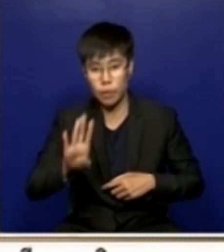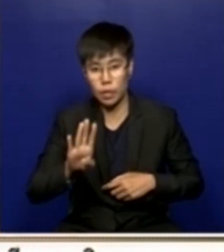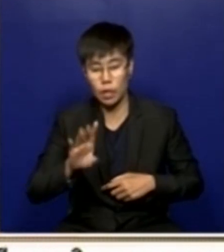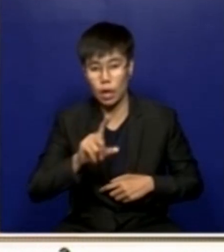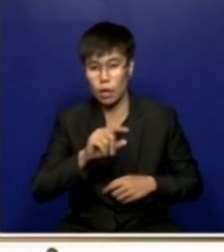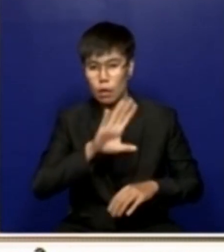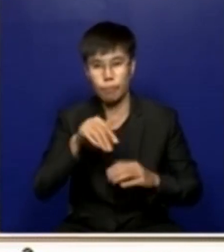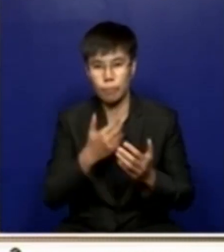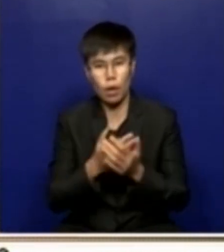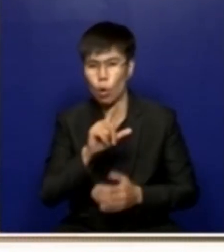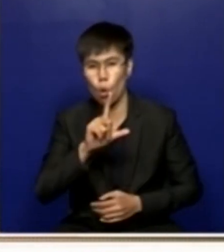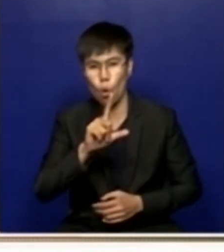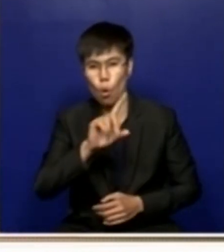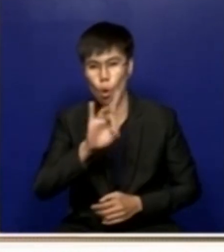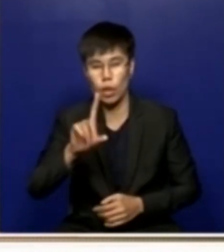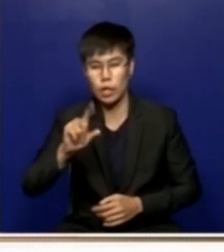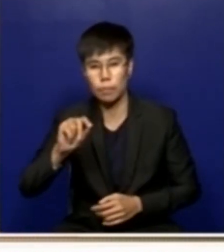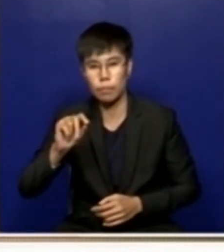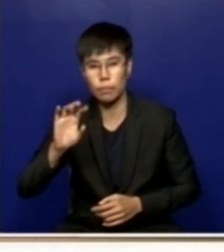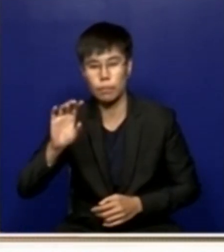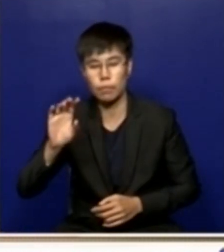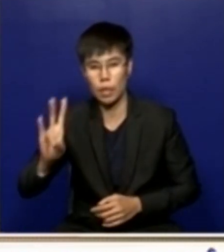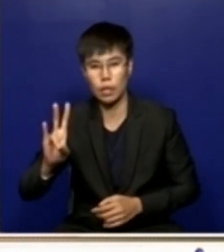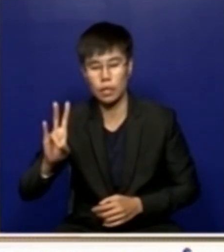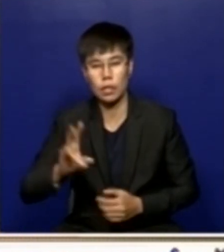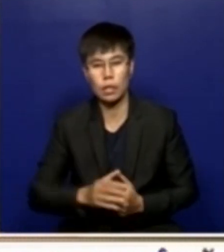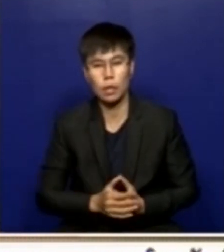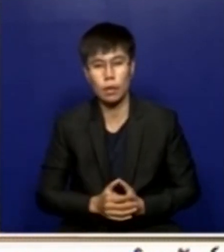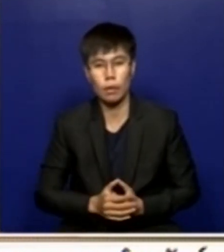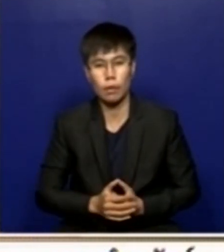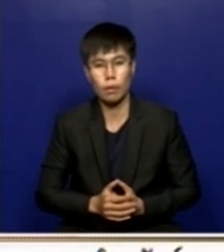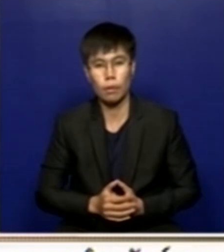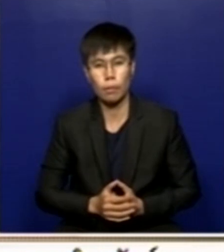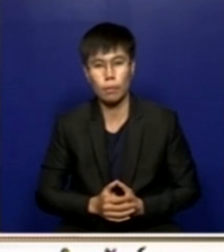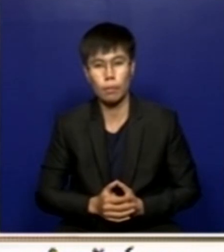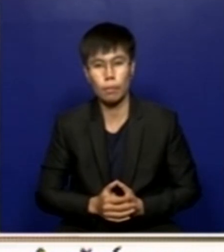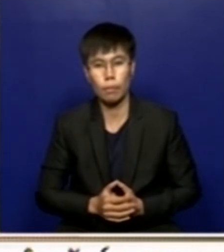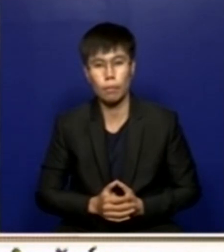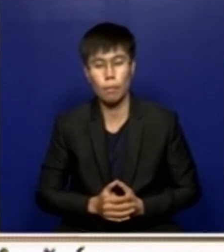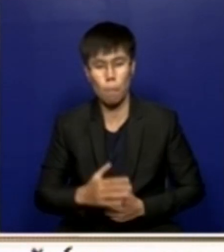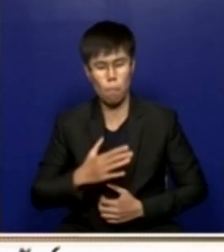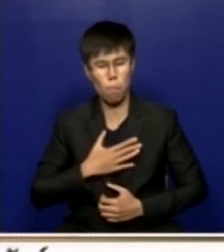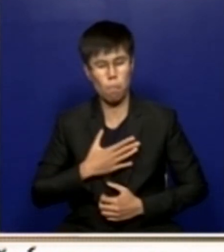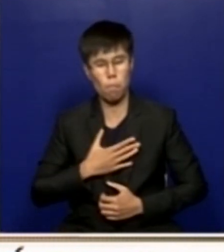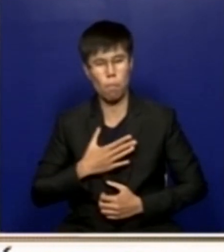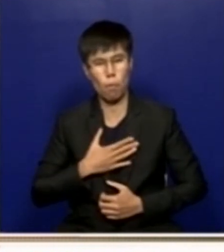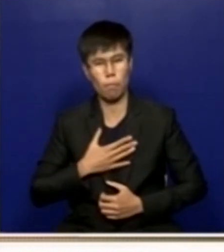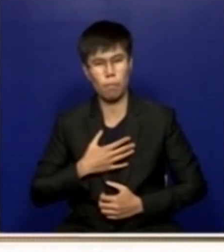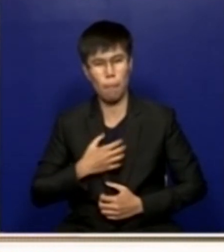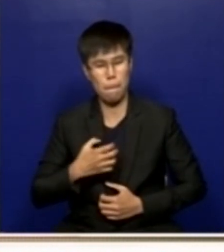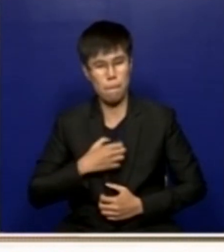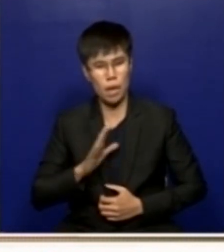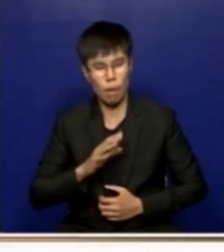127สิงห์คือองค์ประชุมกันขึ้นผมด้วยความเคารพธรรมทานครับจริงๆอยากจะกระทำเลยนะแต่ว่าเรา